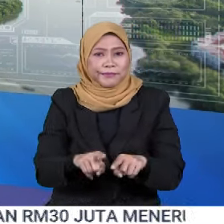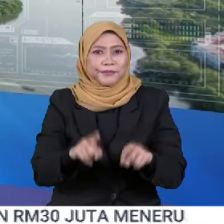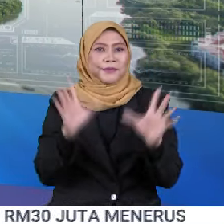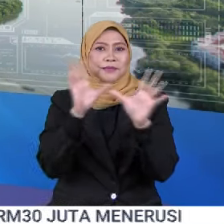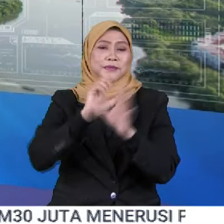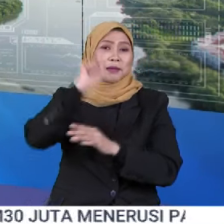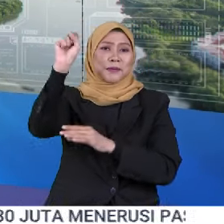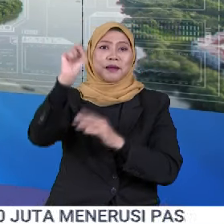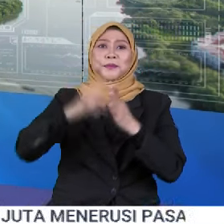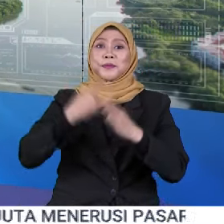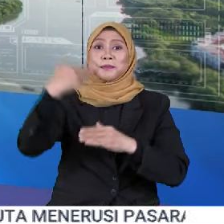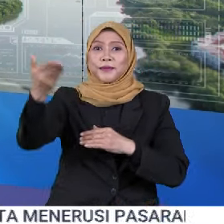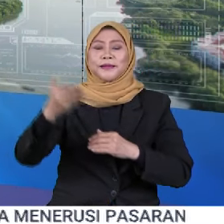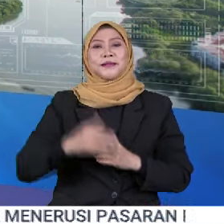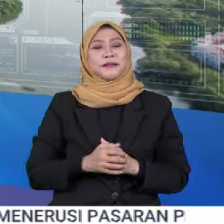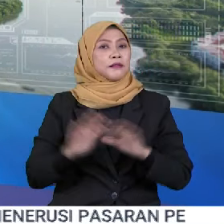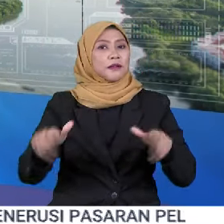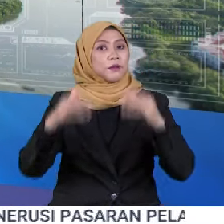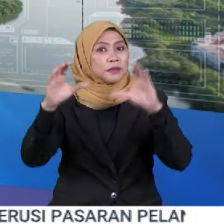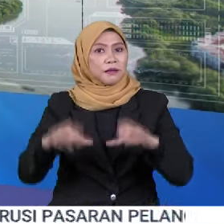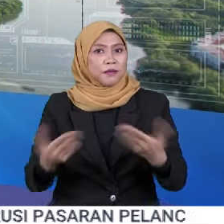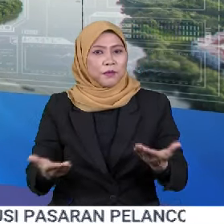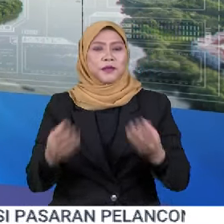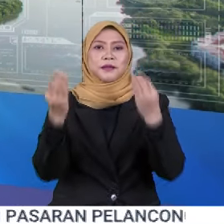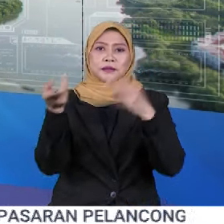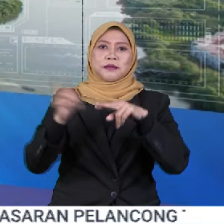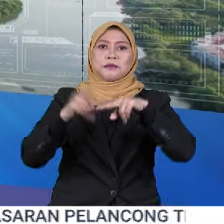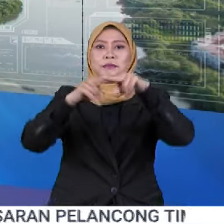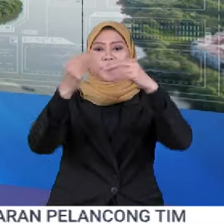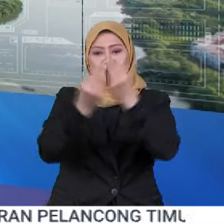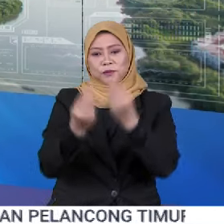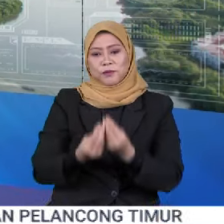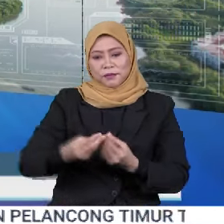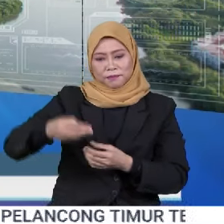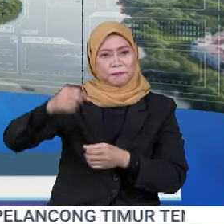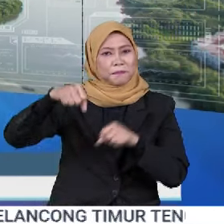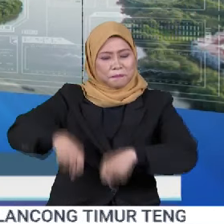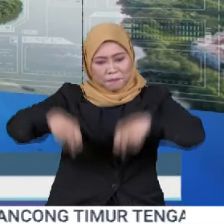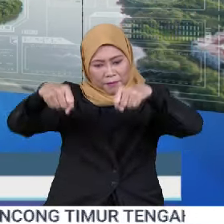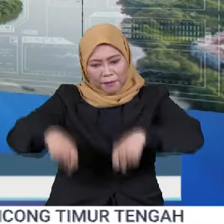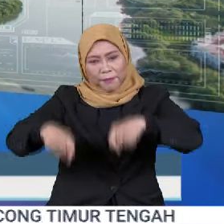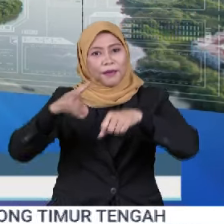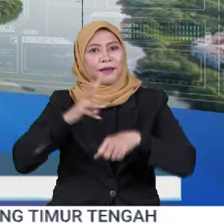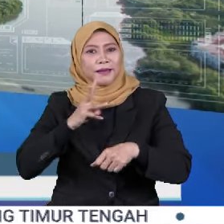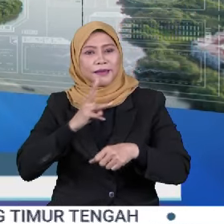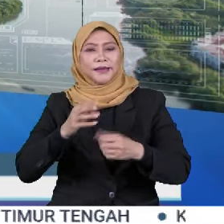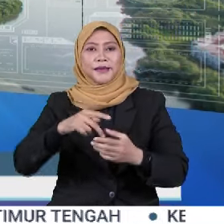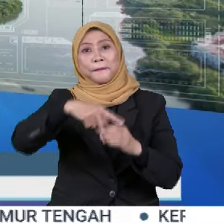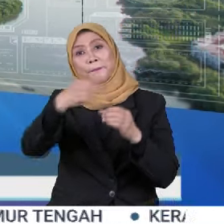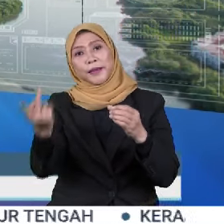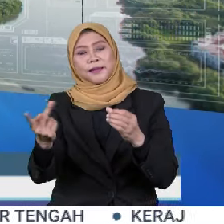bulan depan antara langkah diambil menambah jumlah PAM air di kawasan penanaman padi di daerah kota